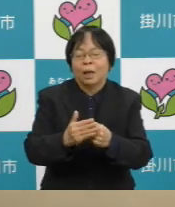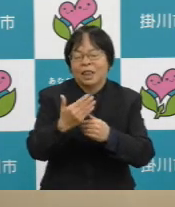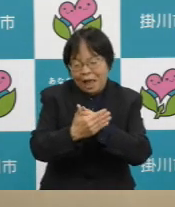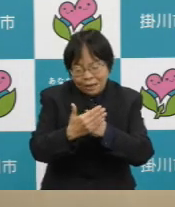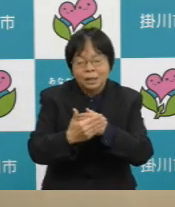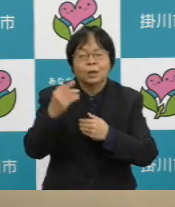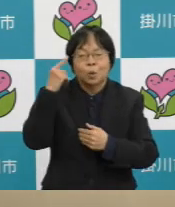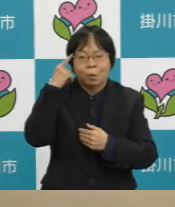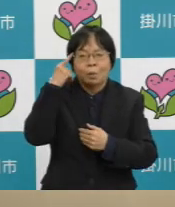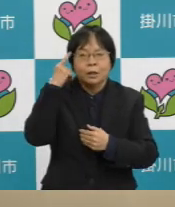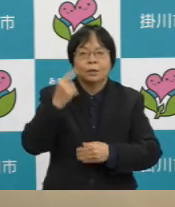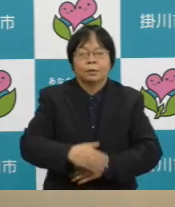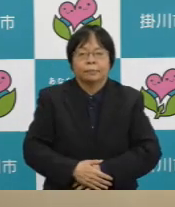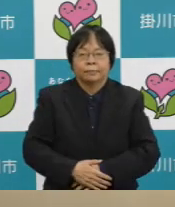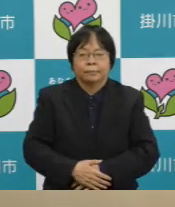います。